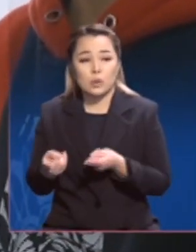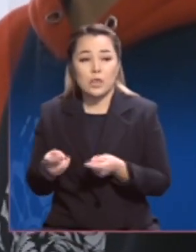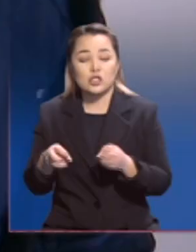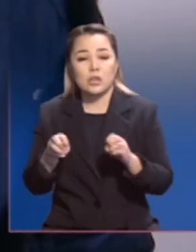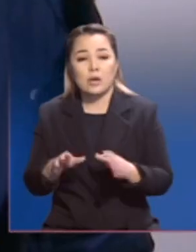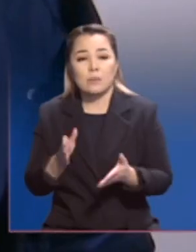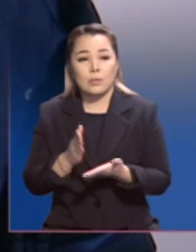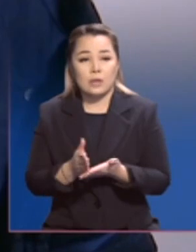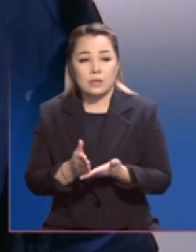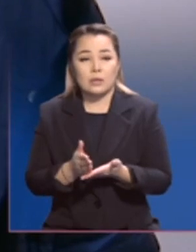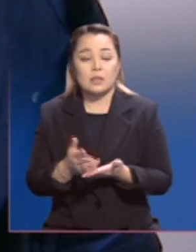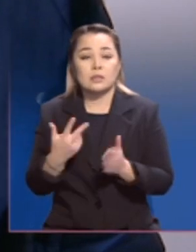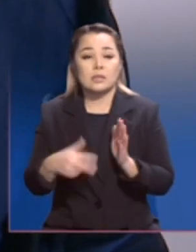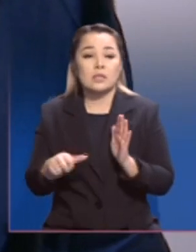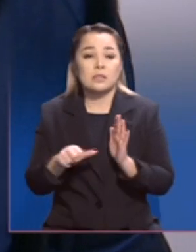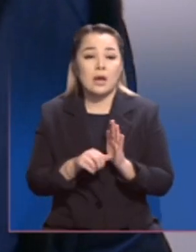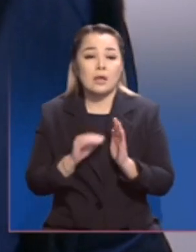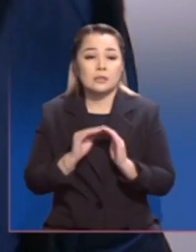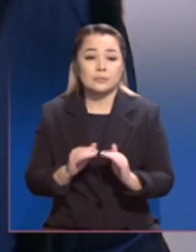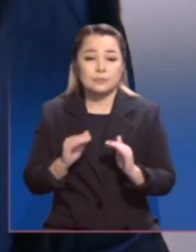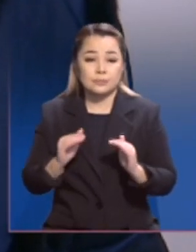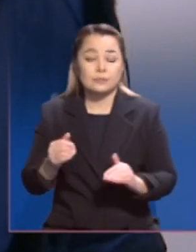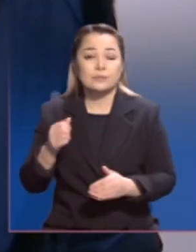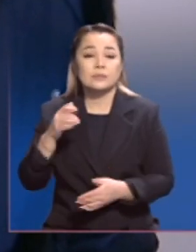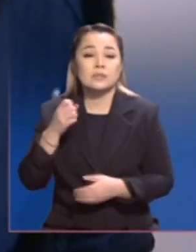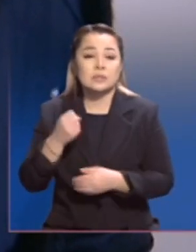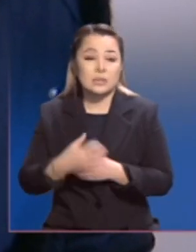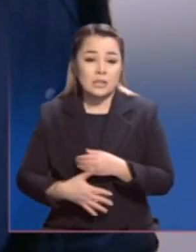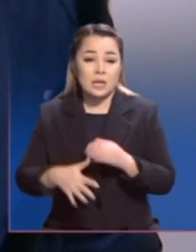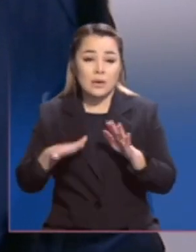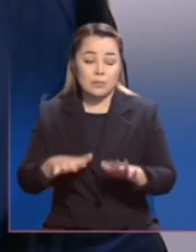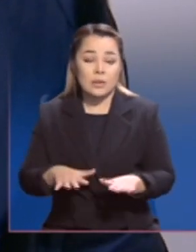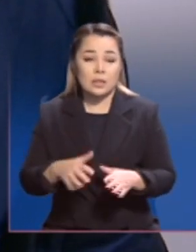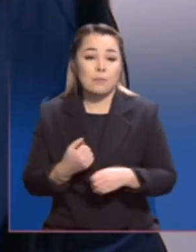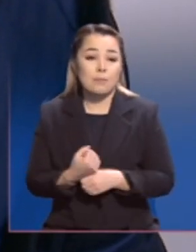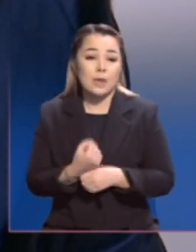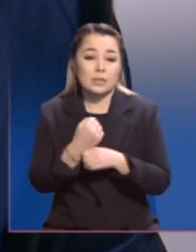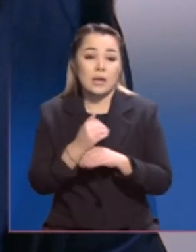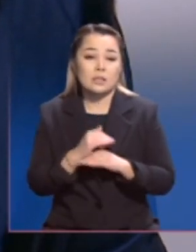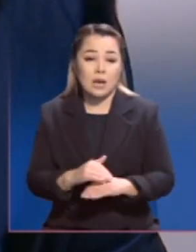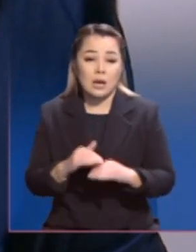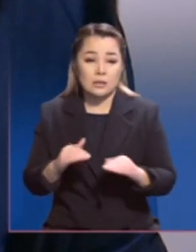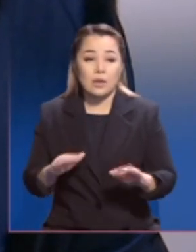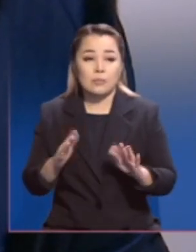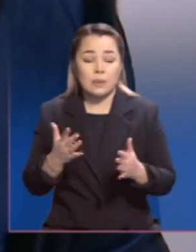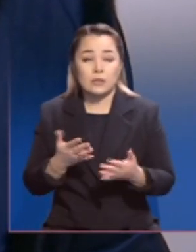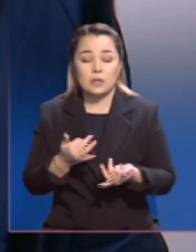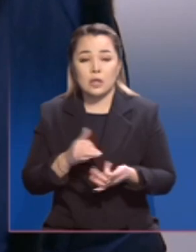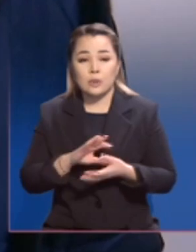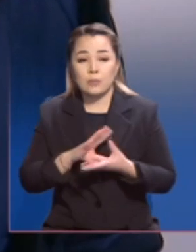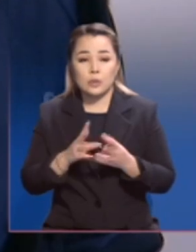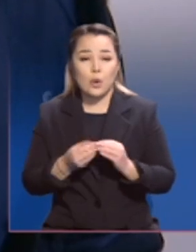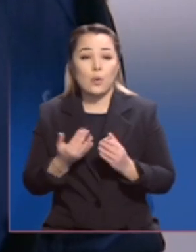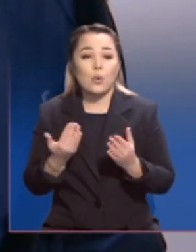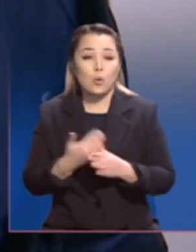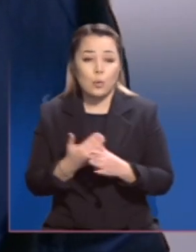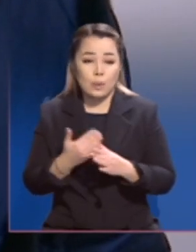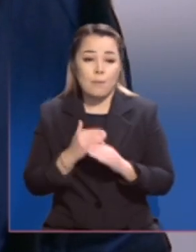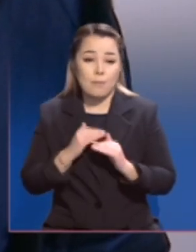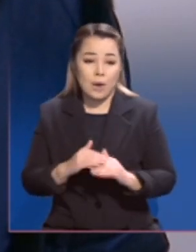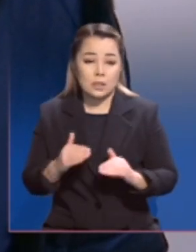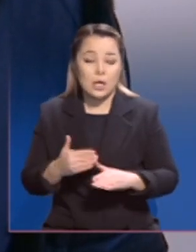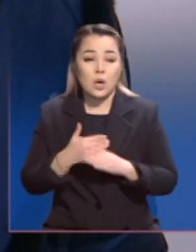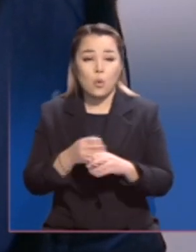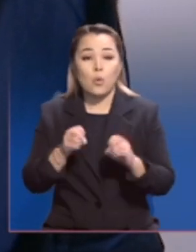қабылданды. 36 детей из центра поддержки детей оказавшихся. Тағдыры қиын, көмекке мұқтаж балаларға көмек